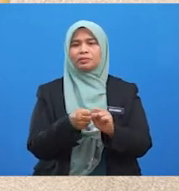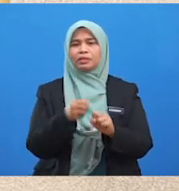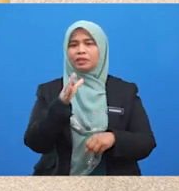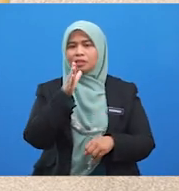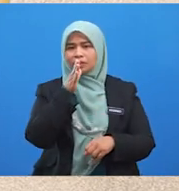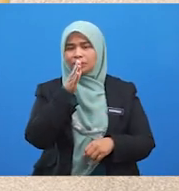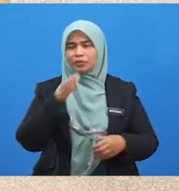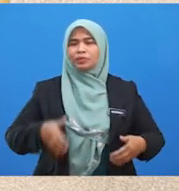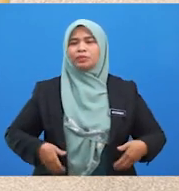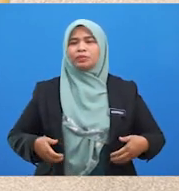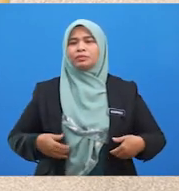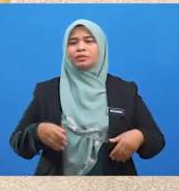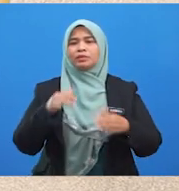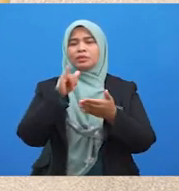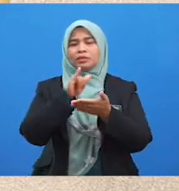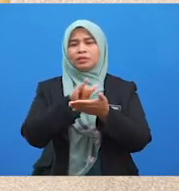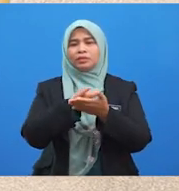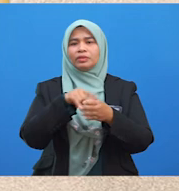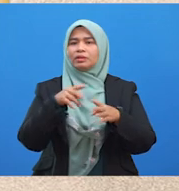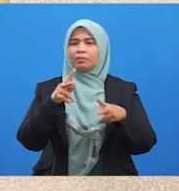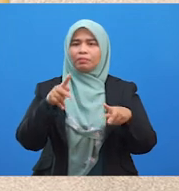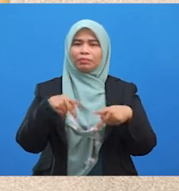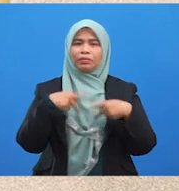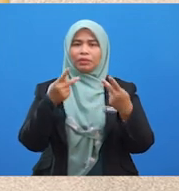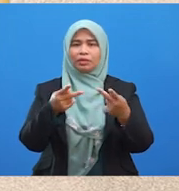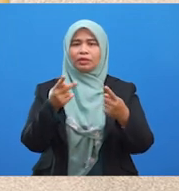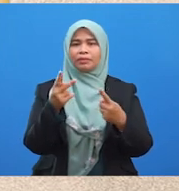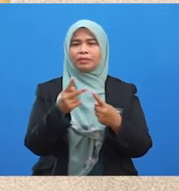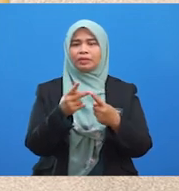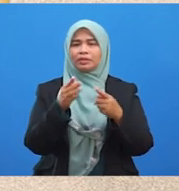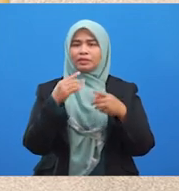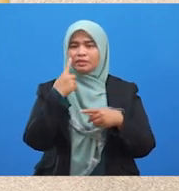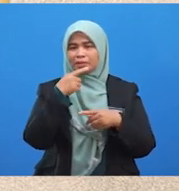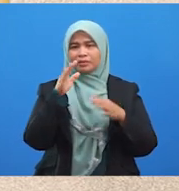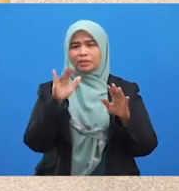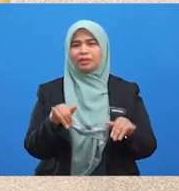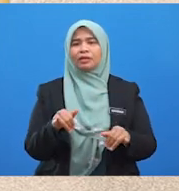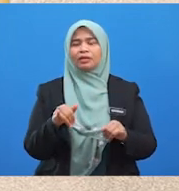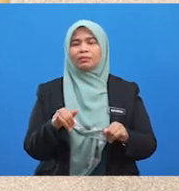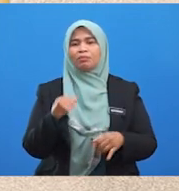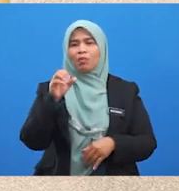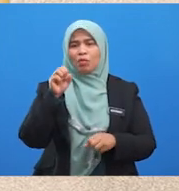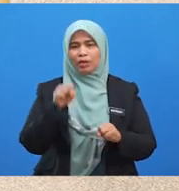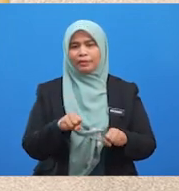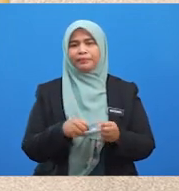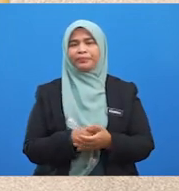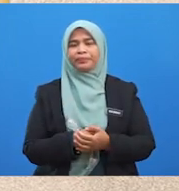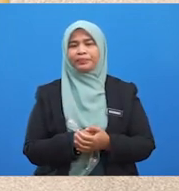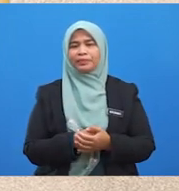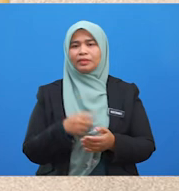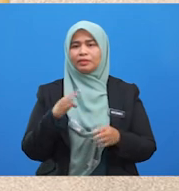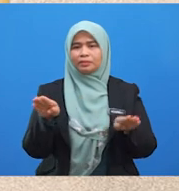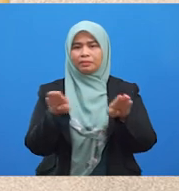kepada yang berhak setelah tempoh pantangnya selama 40 hari. Sebagai denda